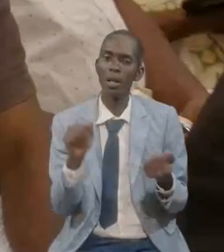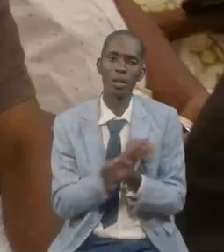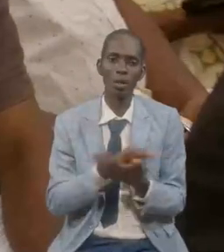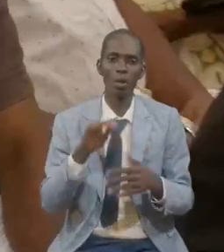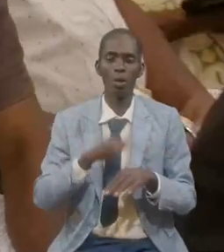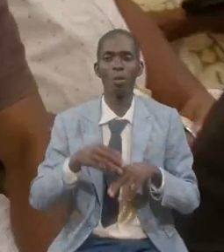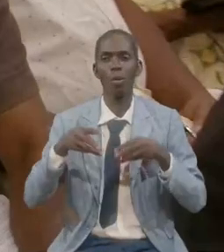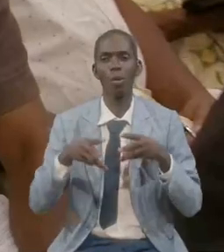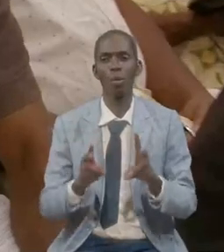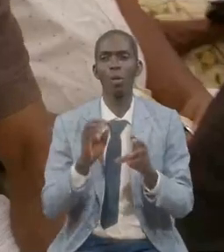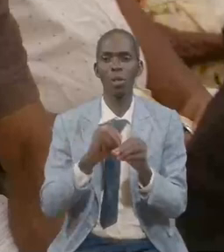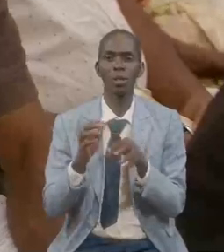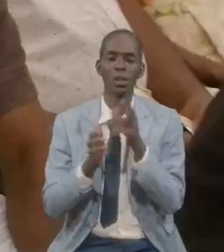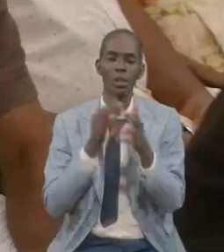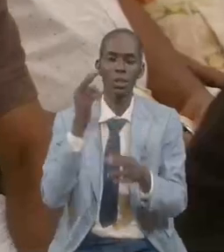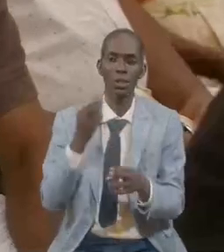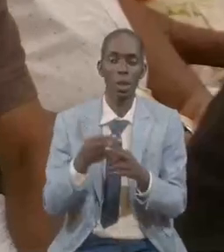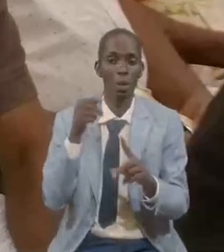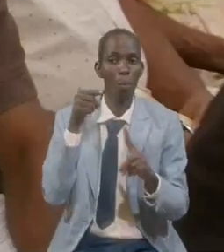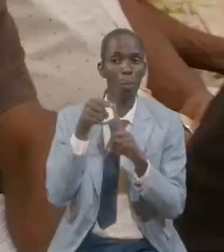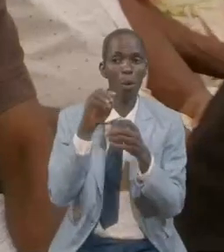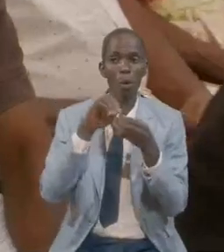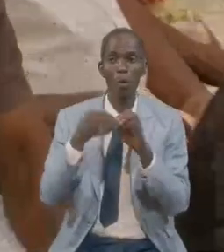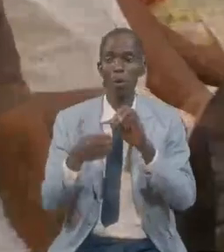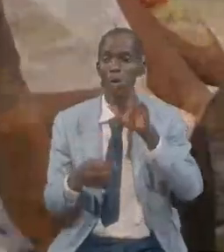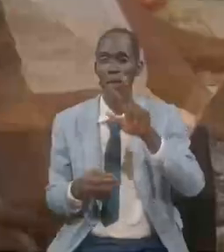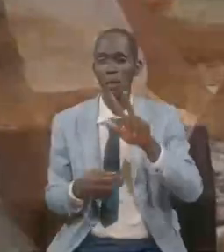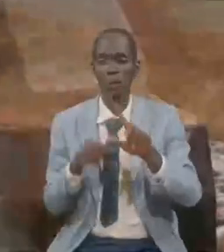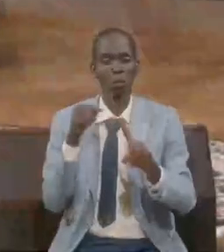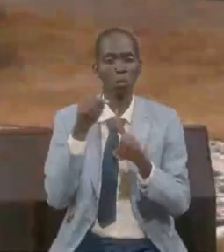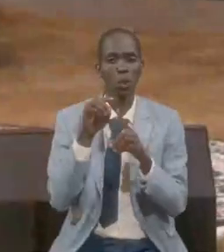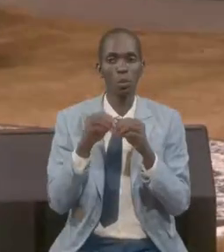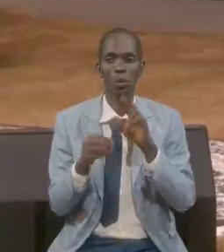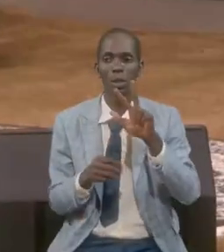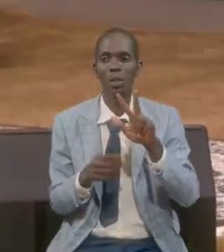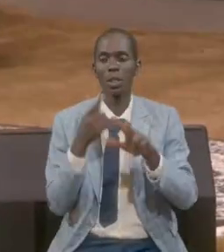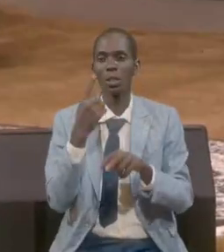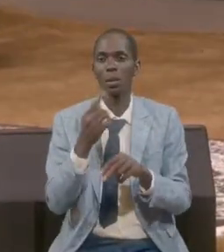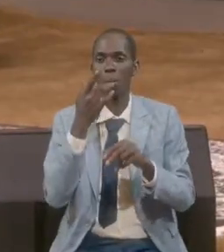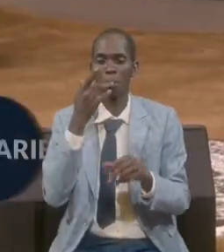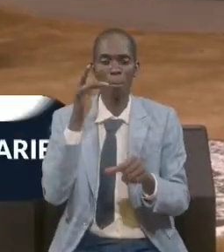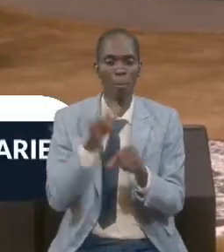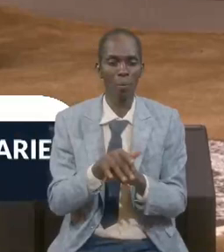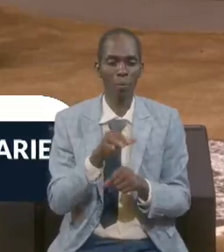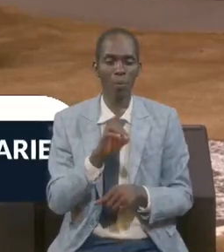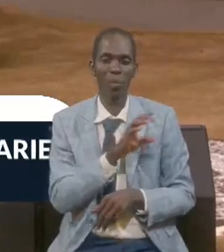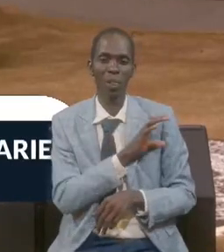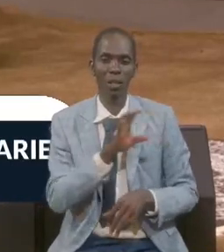mi-chemin. Nous allons au troisième point maintenant. Troisième point. Le prix